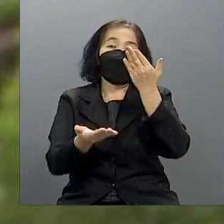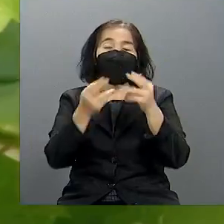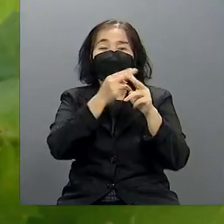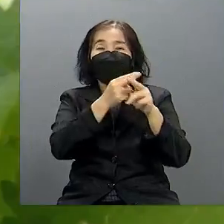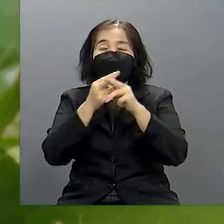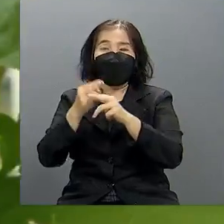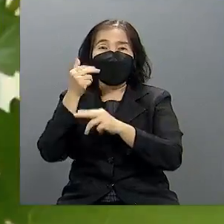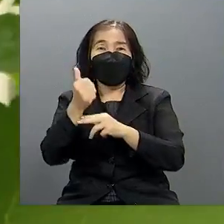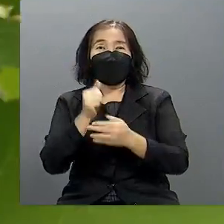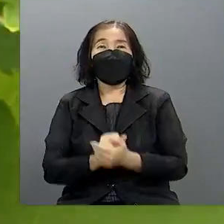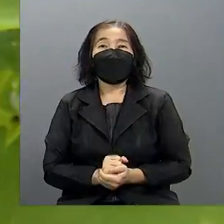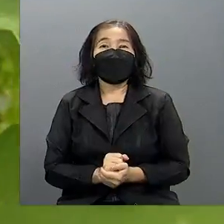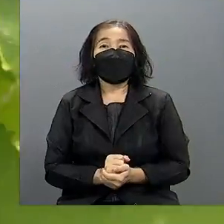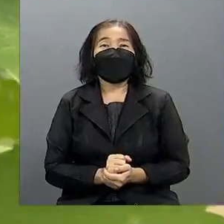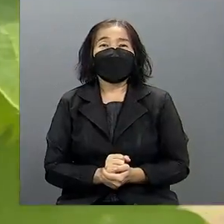ที่ค่ะ